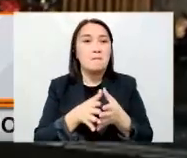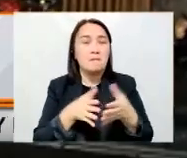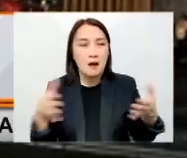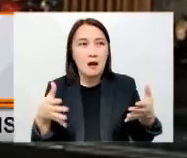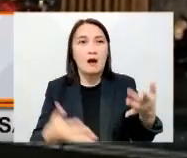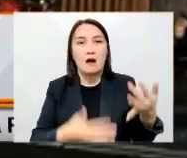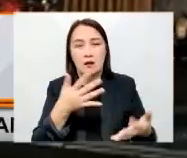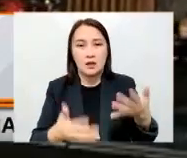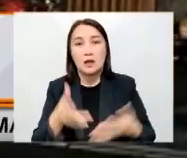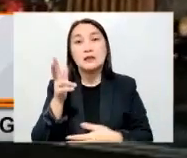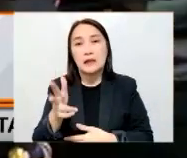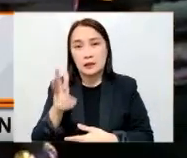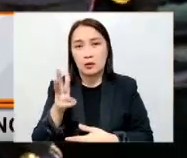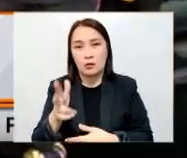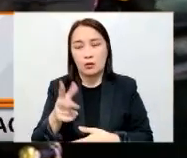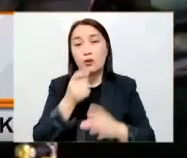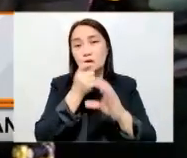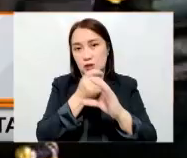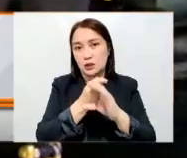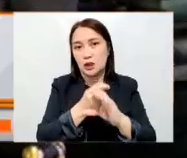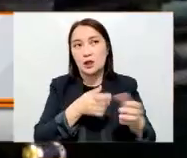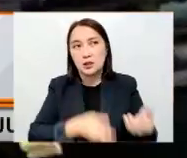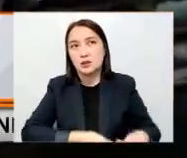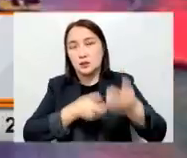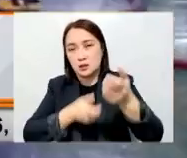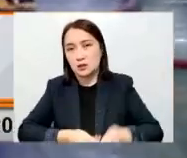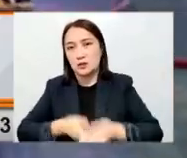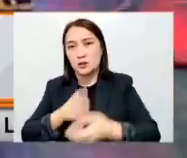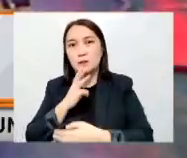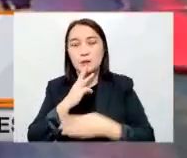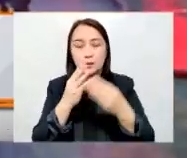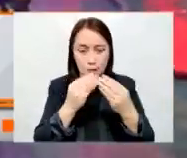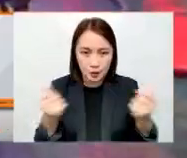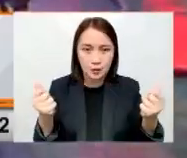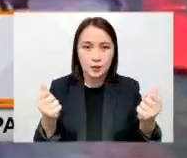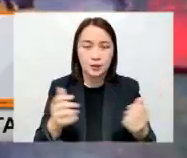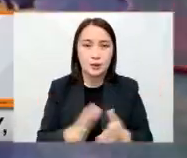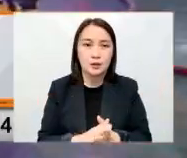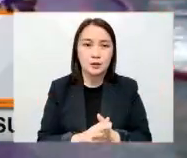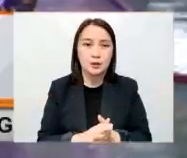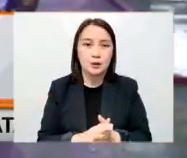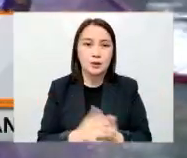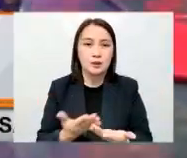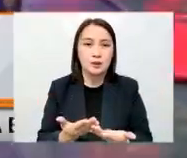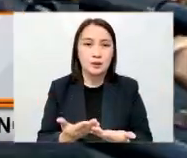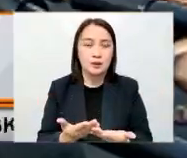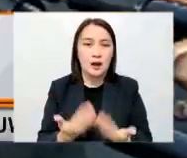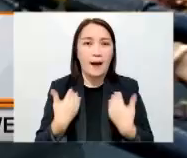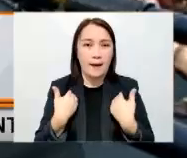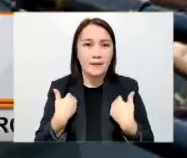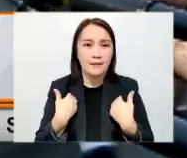ang kailangan rumisponde. Nagpahirap daw sa mga bumbero ang layo ng mga fire hydrant. meron naman tayong